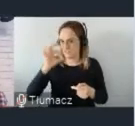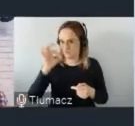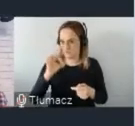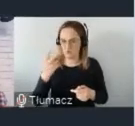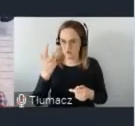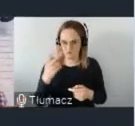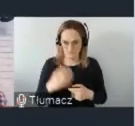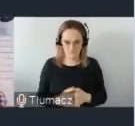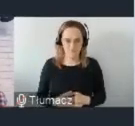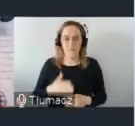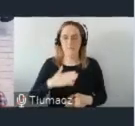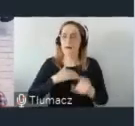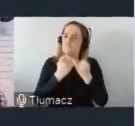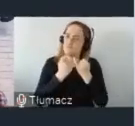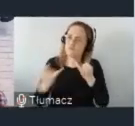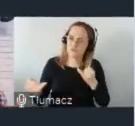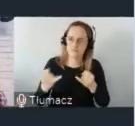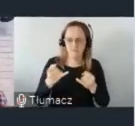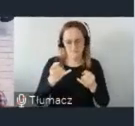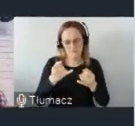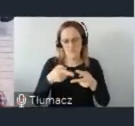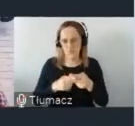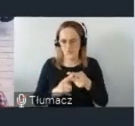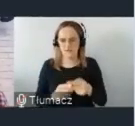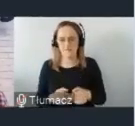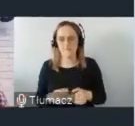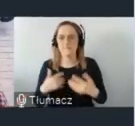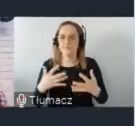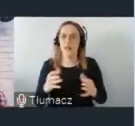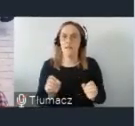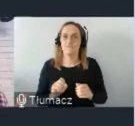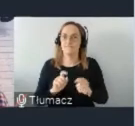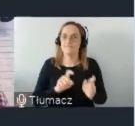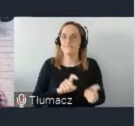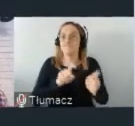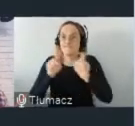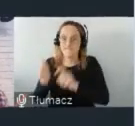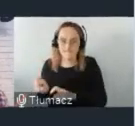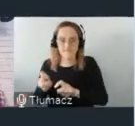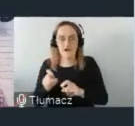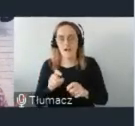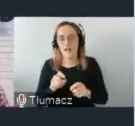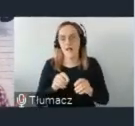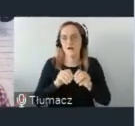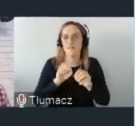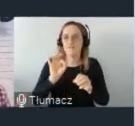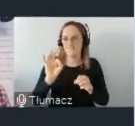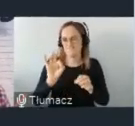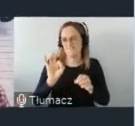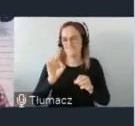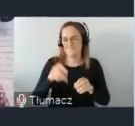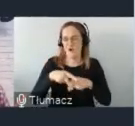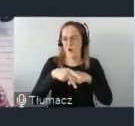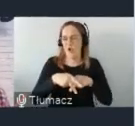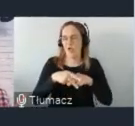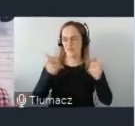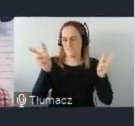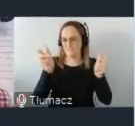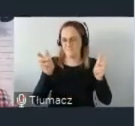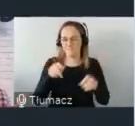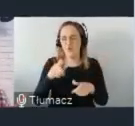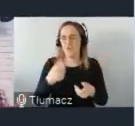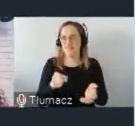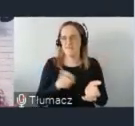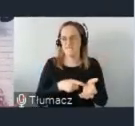Mamy różnego rodzaju sprzęt, ale o tym za chwilę. Teraz bym przeskoczył do rzeczywistości rozszerzonej. To jest mój konik, ponieważ on nie wymaga aż